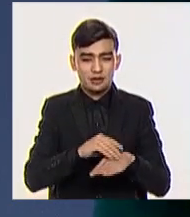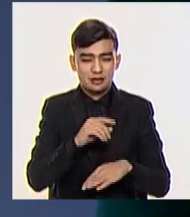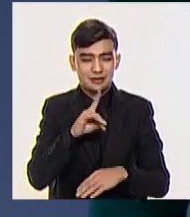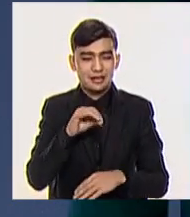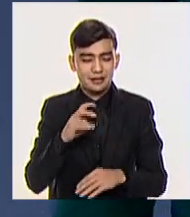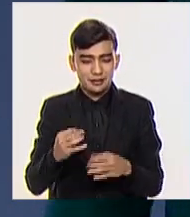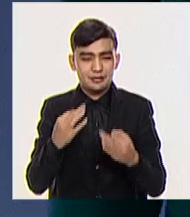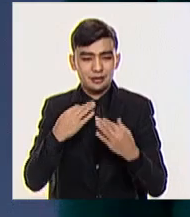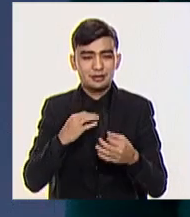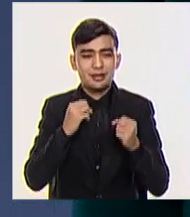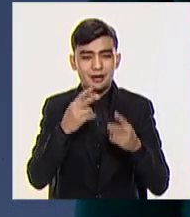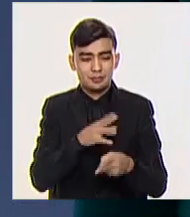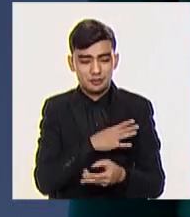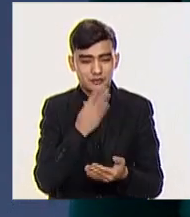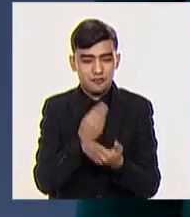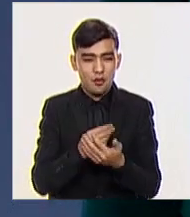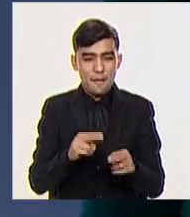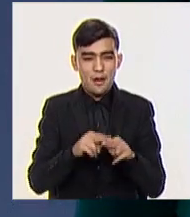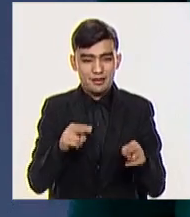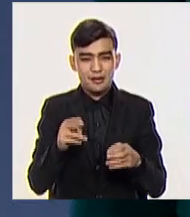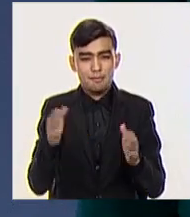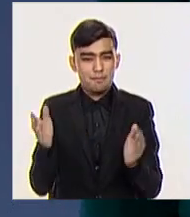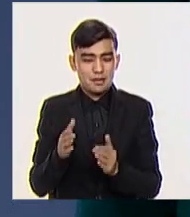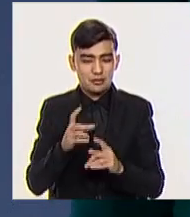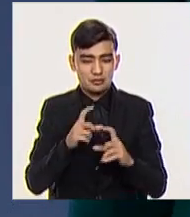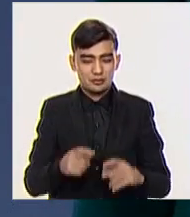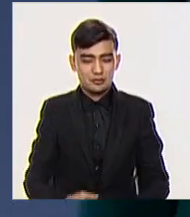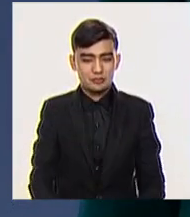Как объяснили свою позицию партии меньшинства?